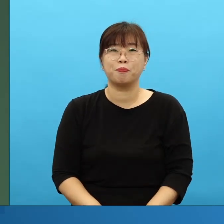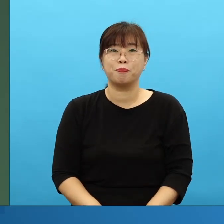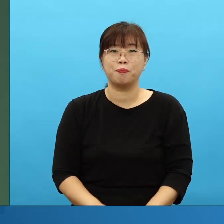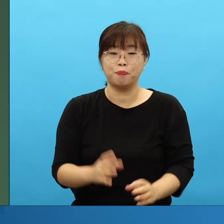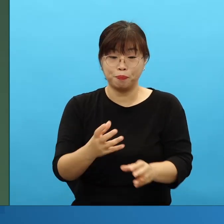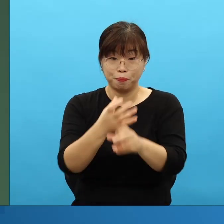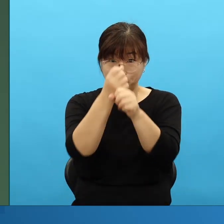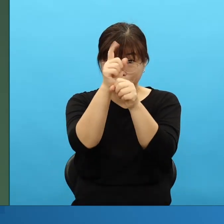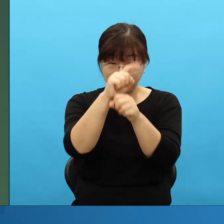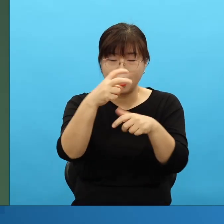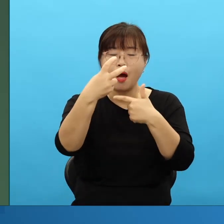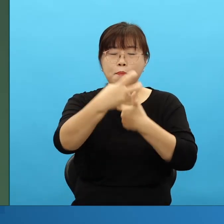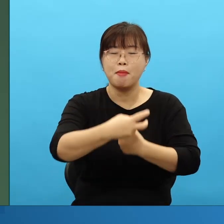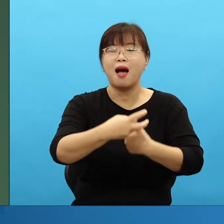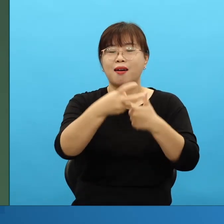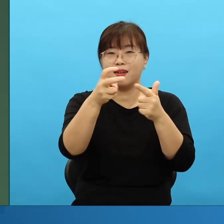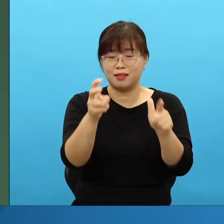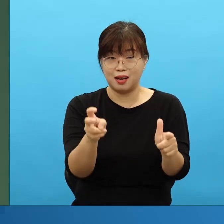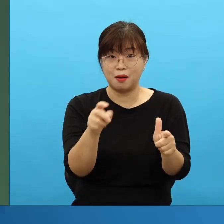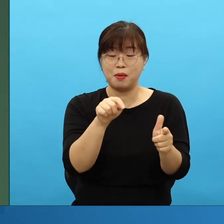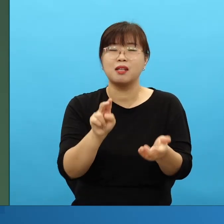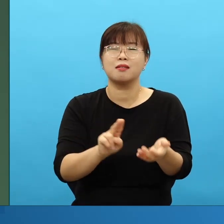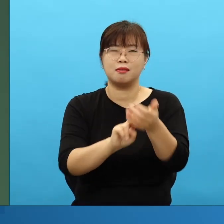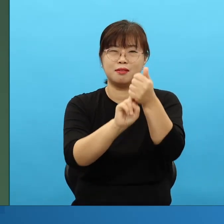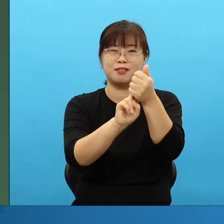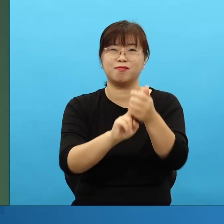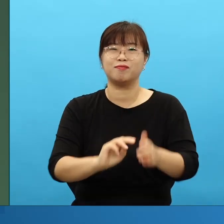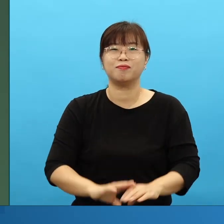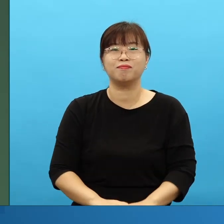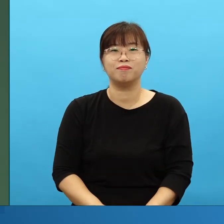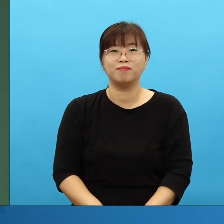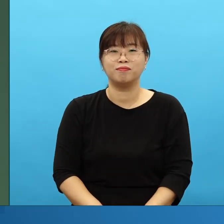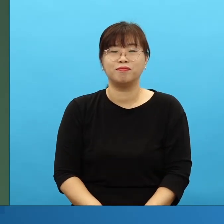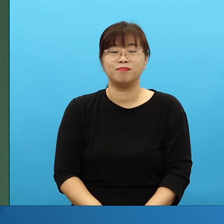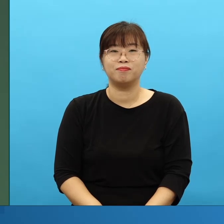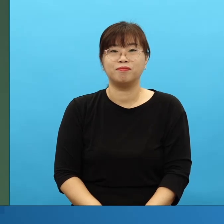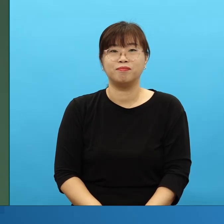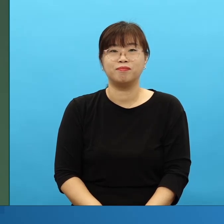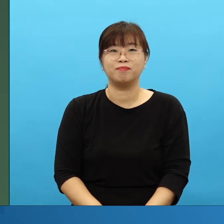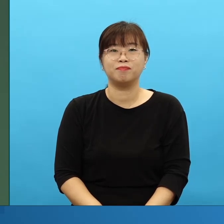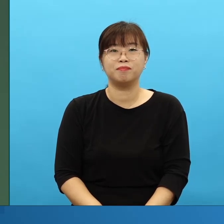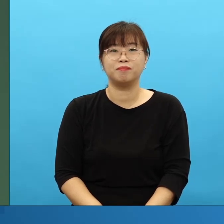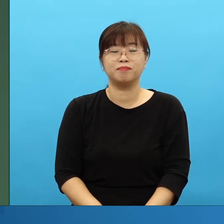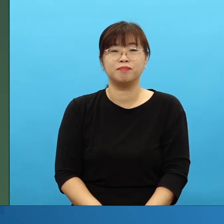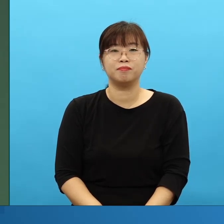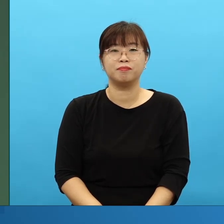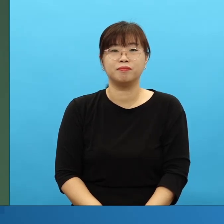that was the Mark's upper room. 그게 조금 역사적으로 좀 이해해야 될 부분이